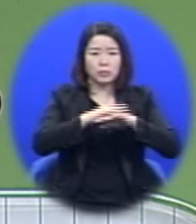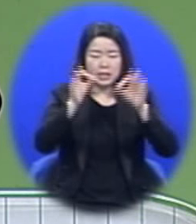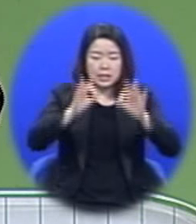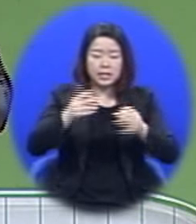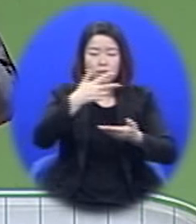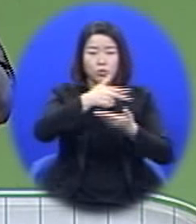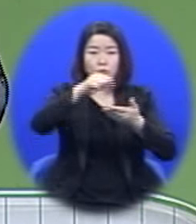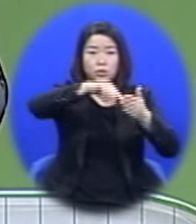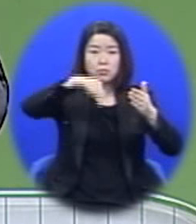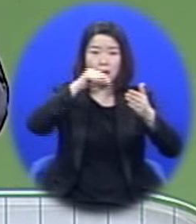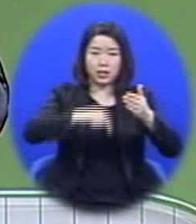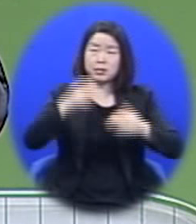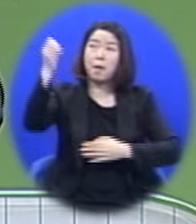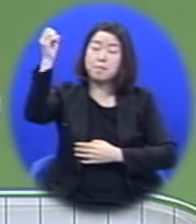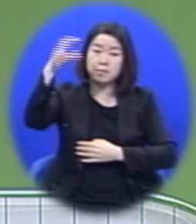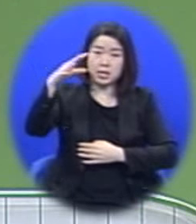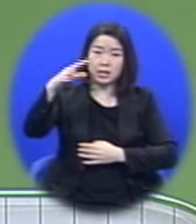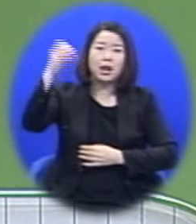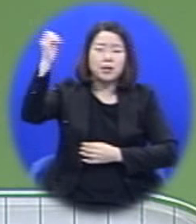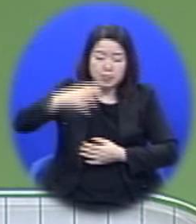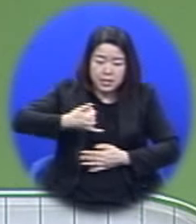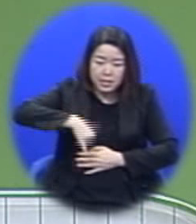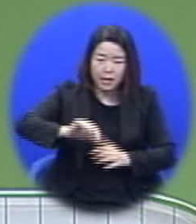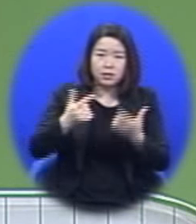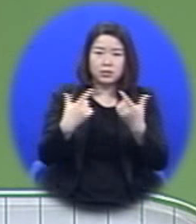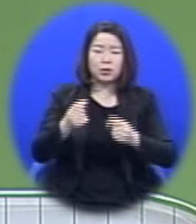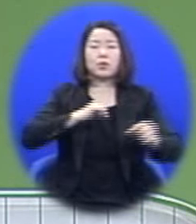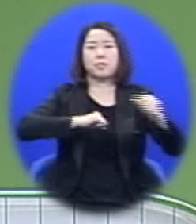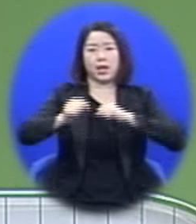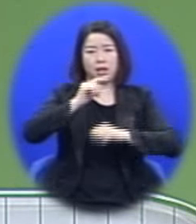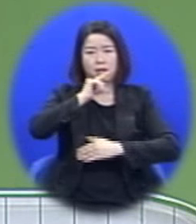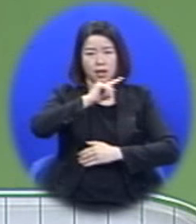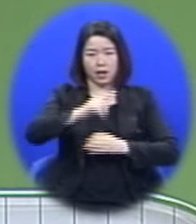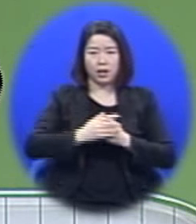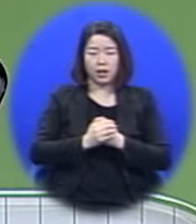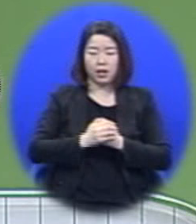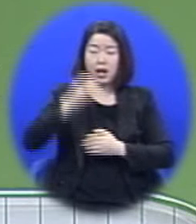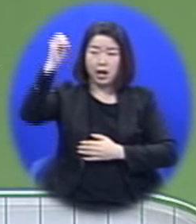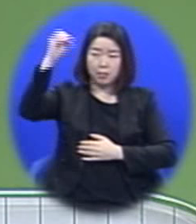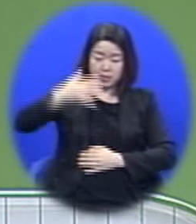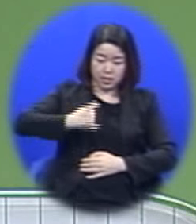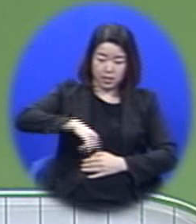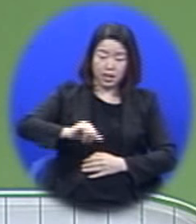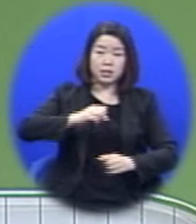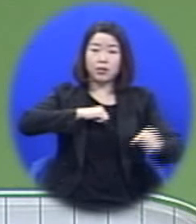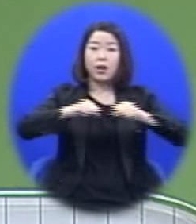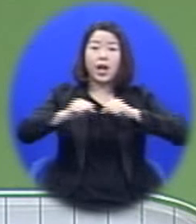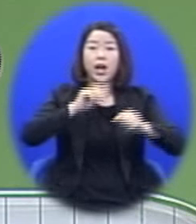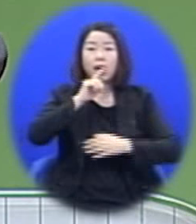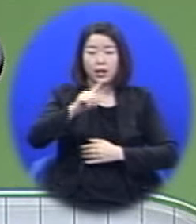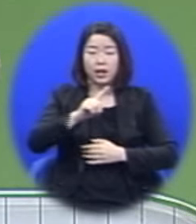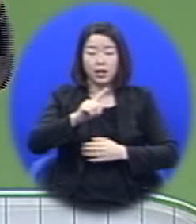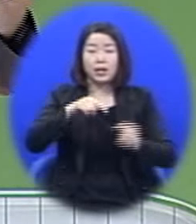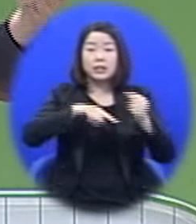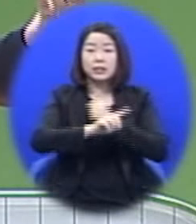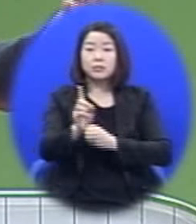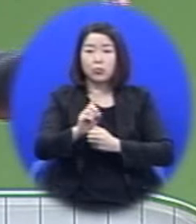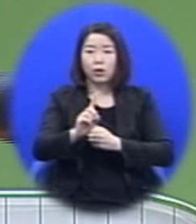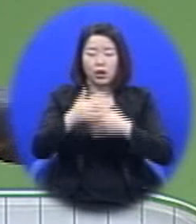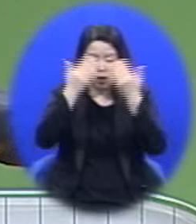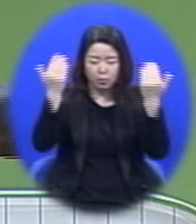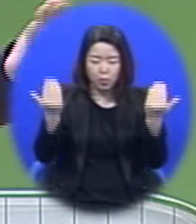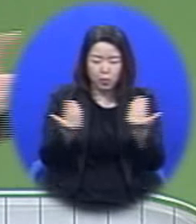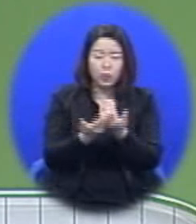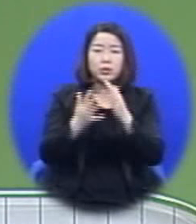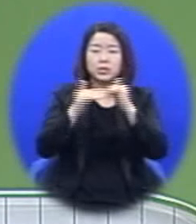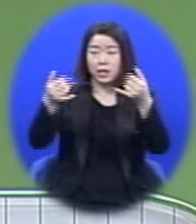빛이라. 빛의 자녀들처럼 행하라. 빛의 자녀처럼 행하라는 말은 모든 사람들이 다